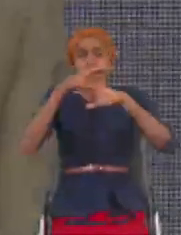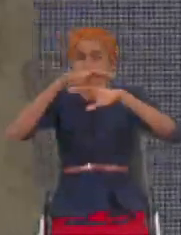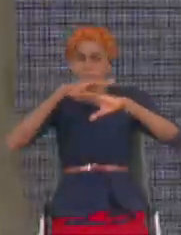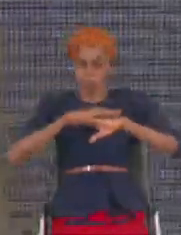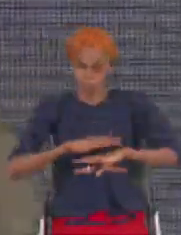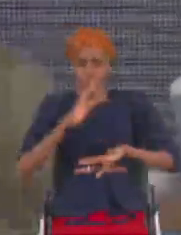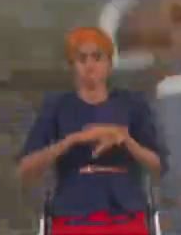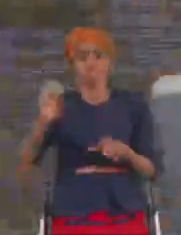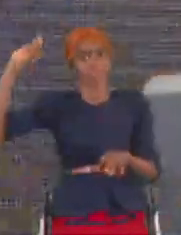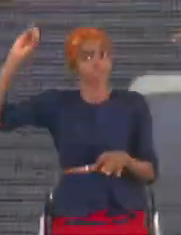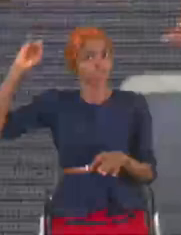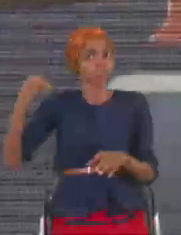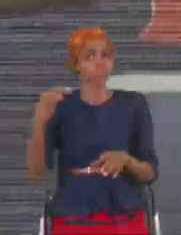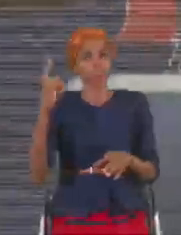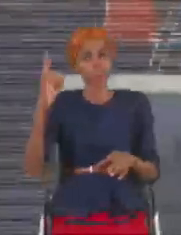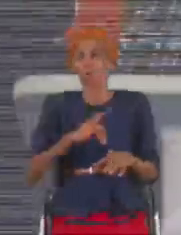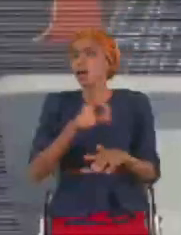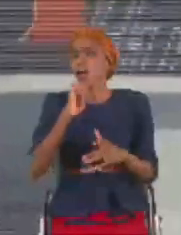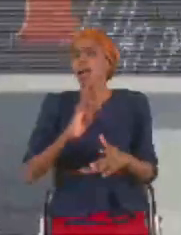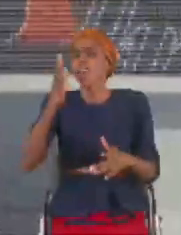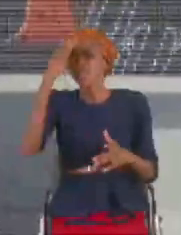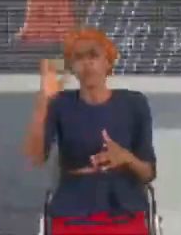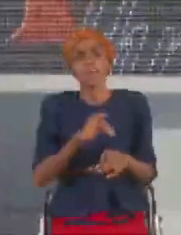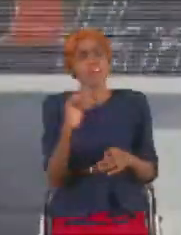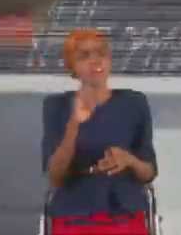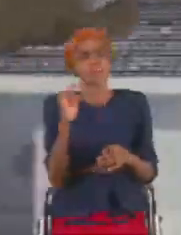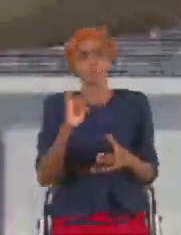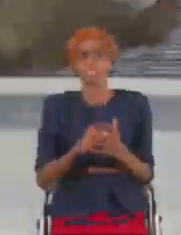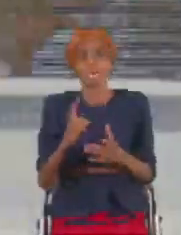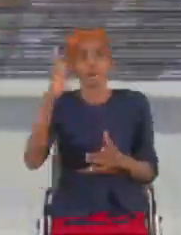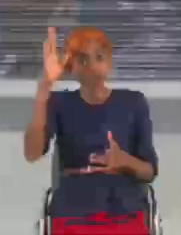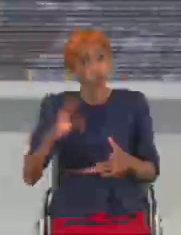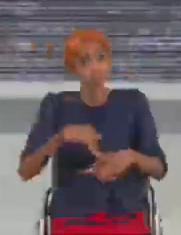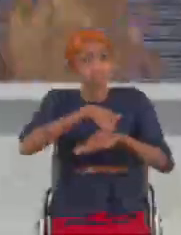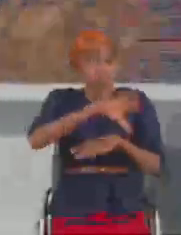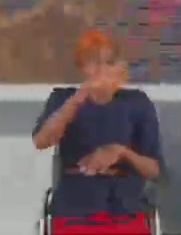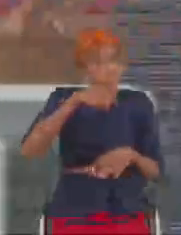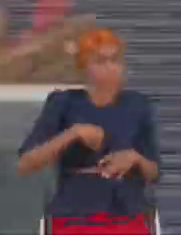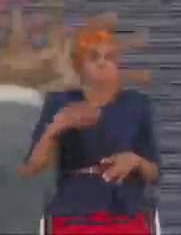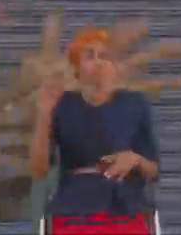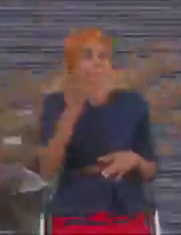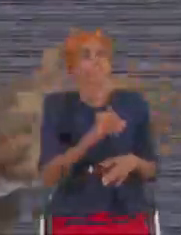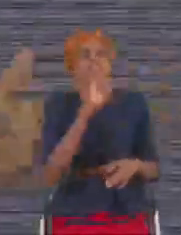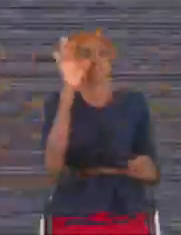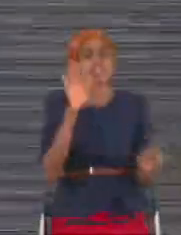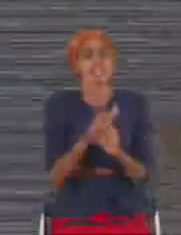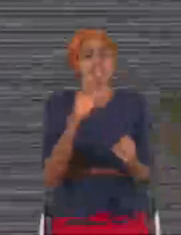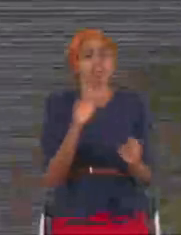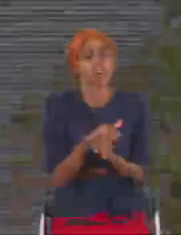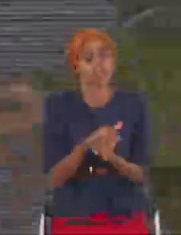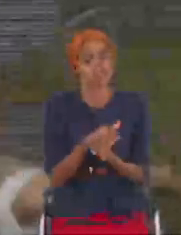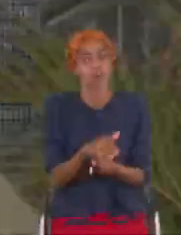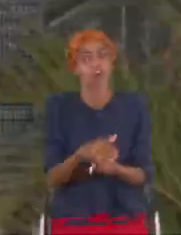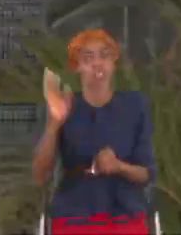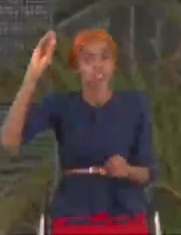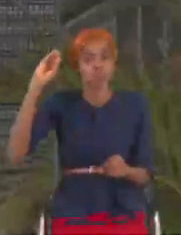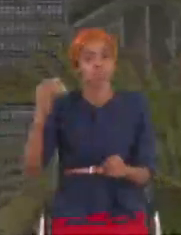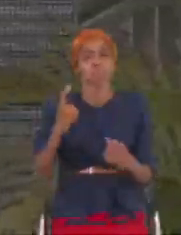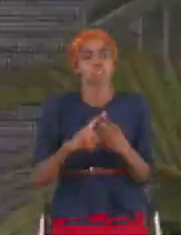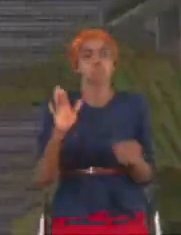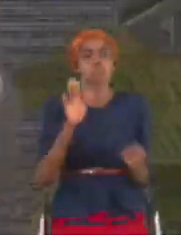dieu je sais que partout que le plan de dieu ma voix il y a à z de grâce pour